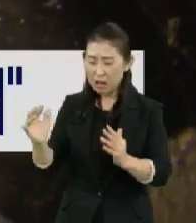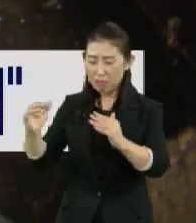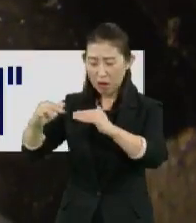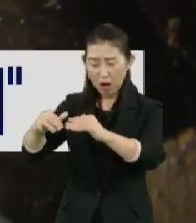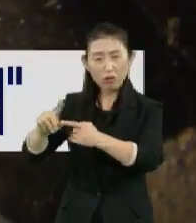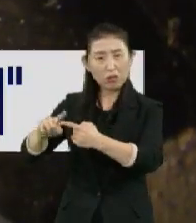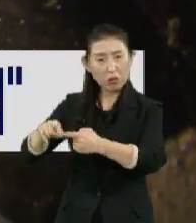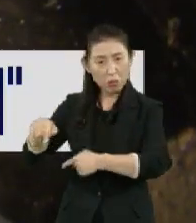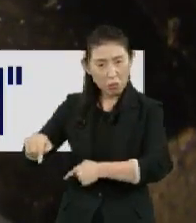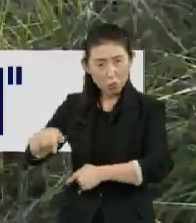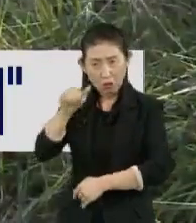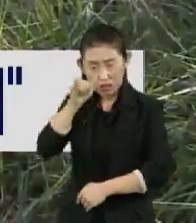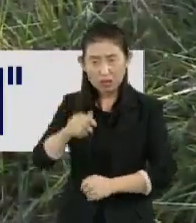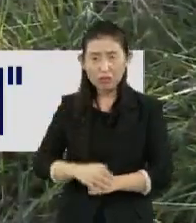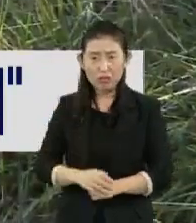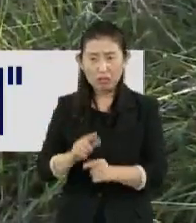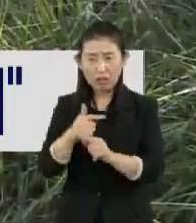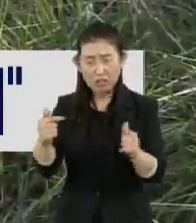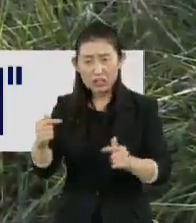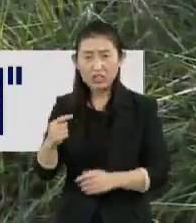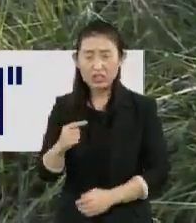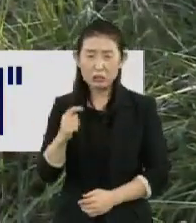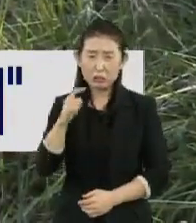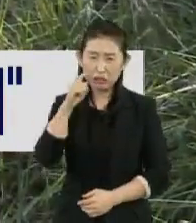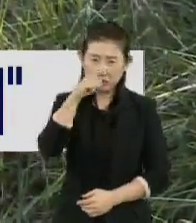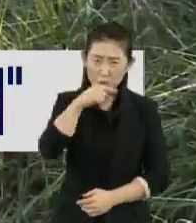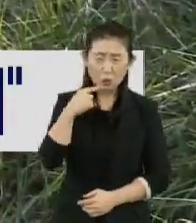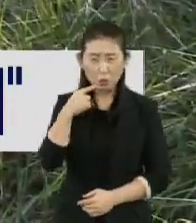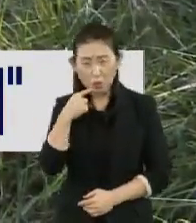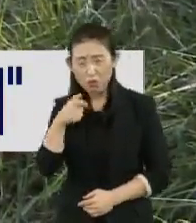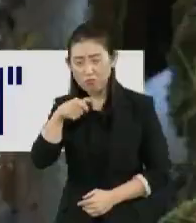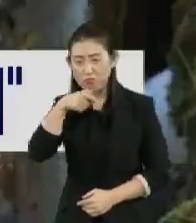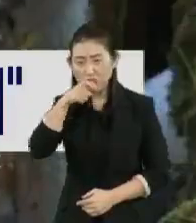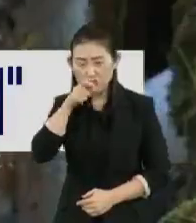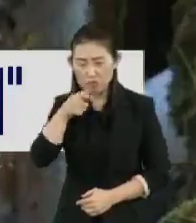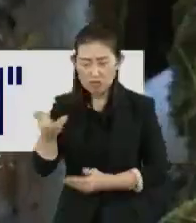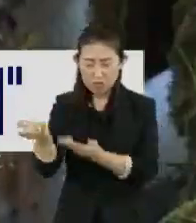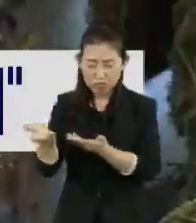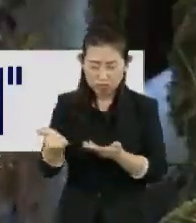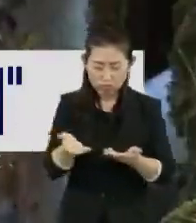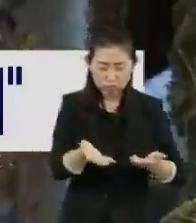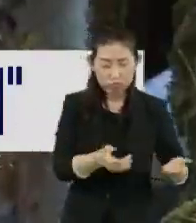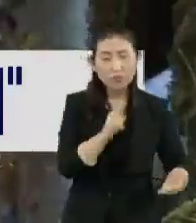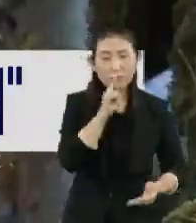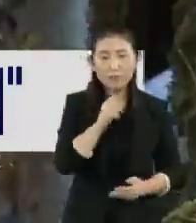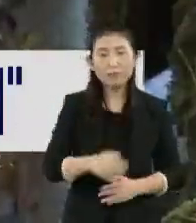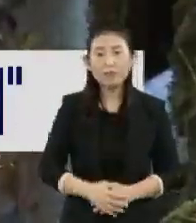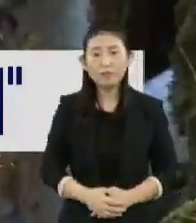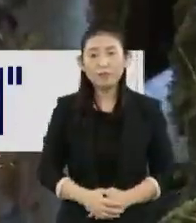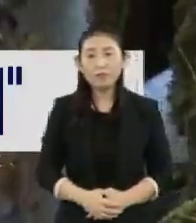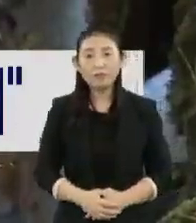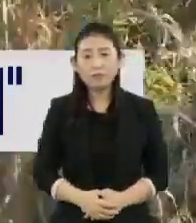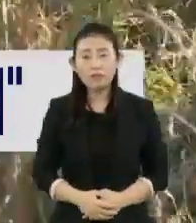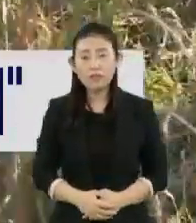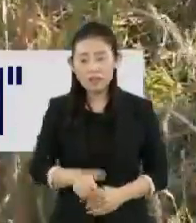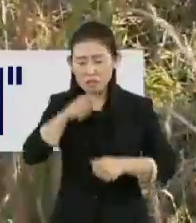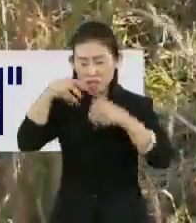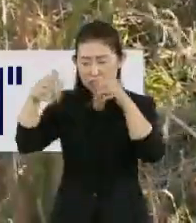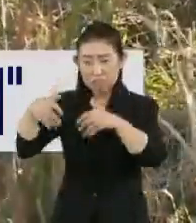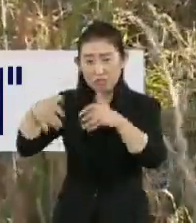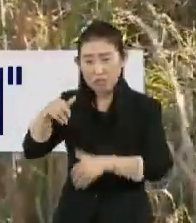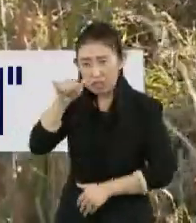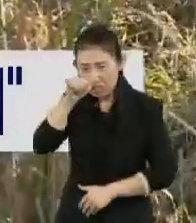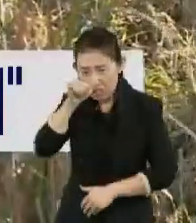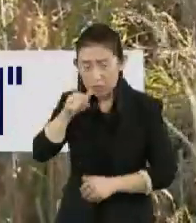않은 철제 구조물과 황철 속에서 철 성분이 함유된 오염수가 흐른다고 시작했습니다 이 원은 비가 내릴 때